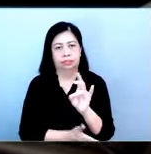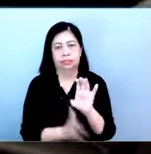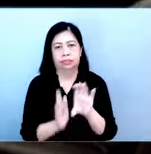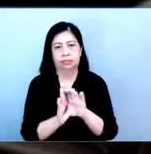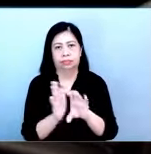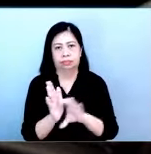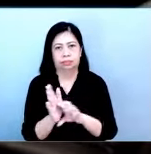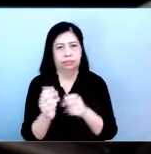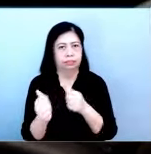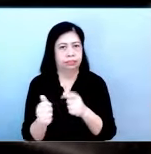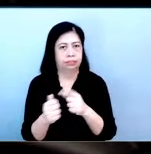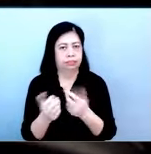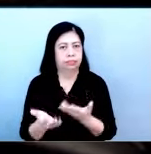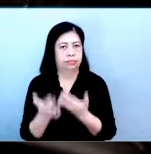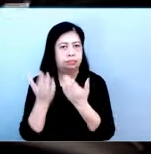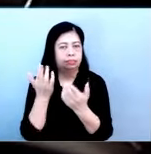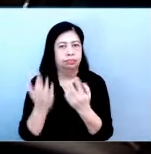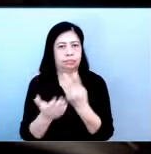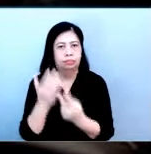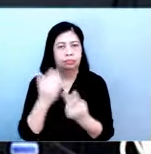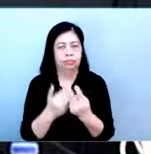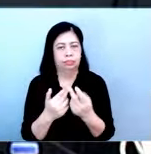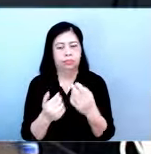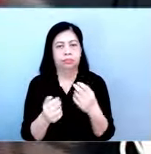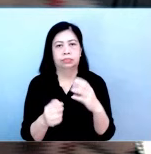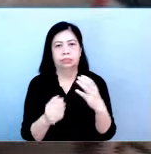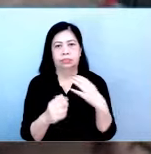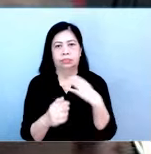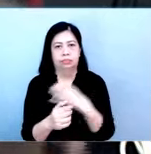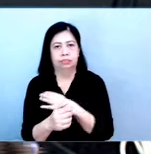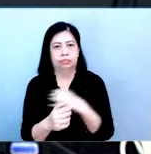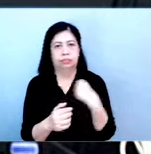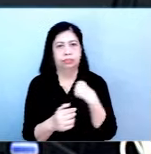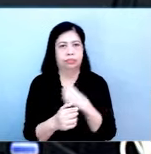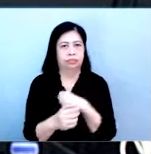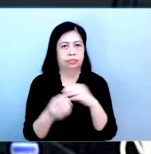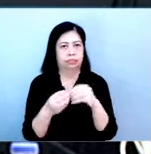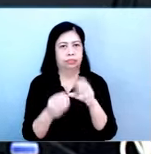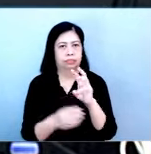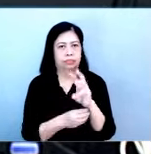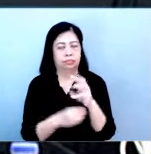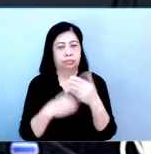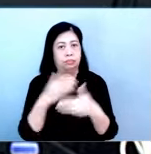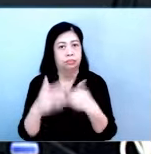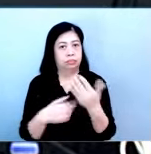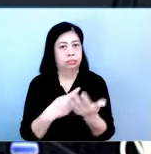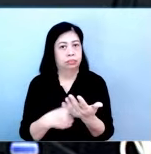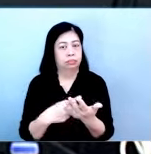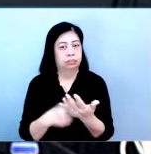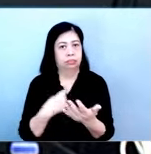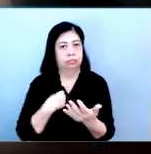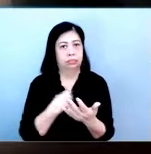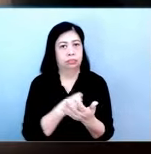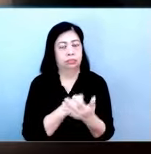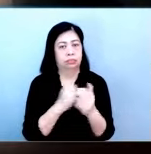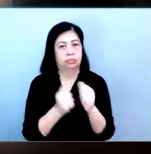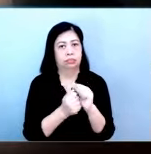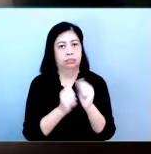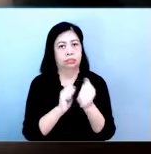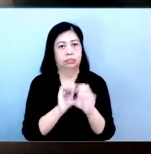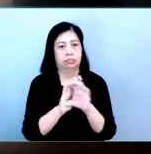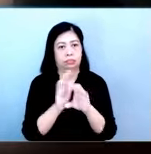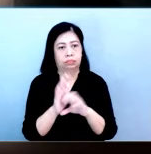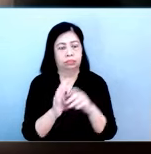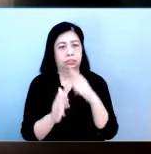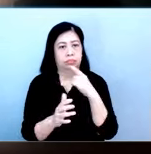Alinsunod yan sa Resolution of Both Houses No. 6. Pero kahit nagsimula na ang pagtalakay ng Senado sa charter change, tiniyak ni